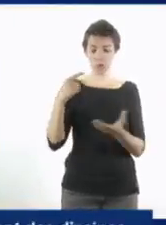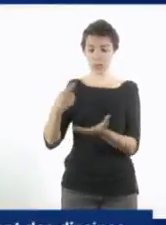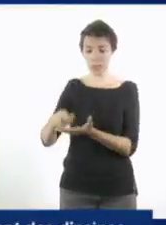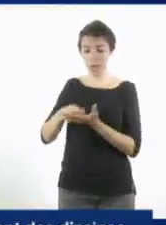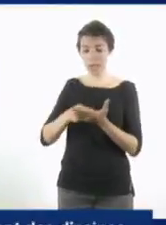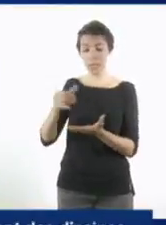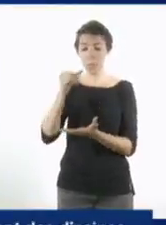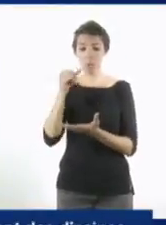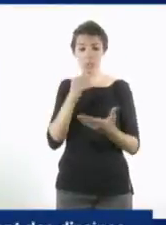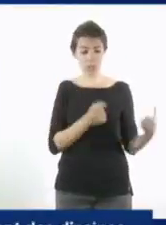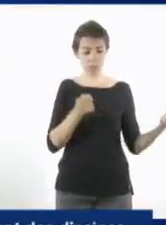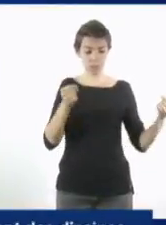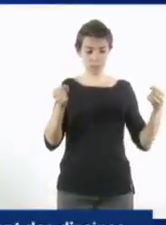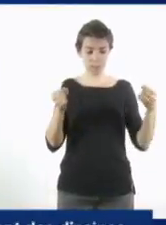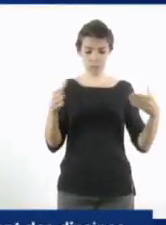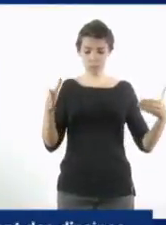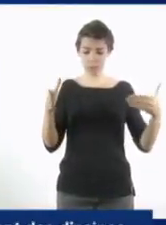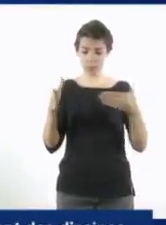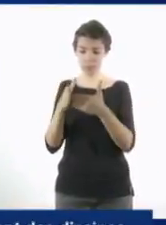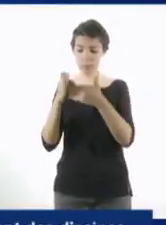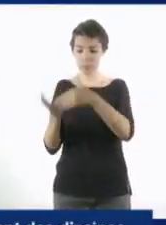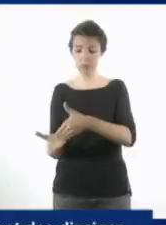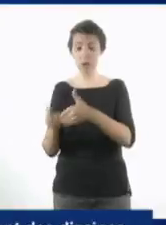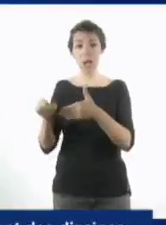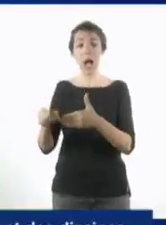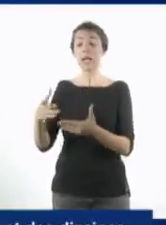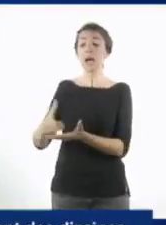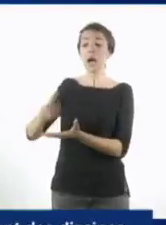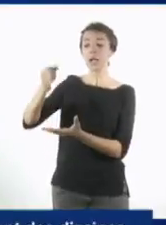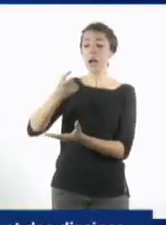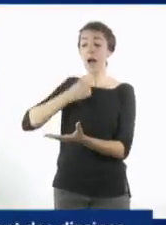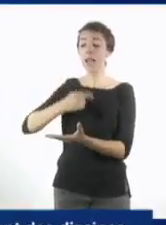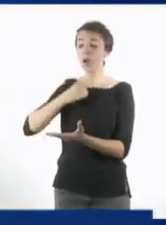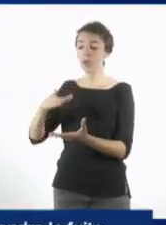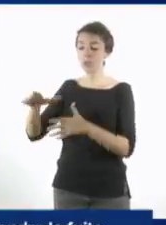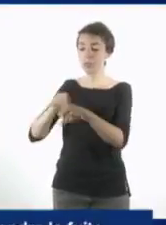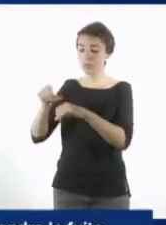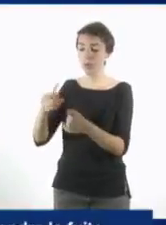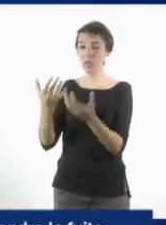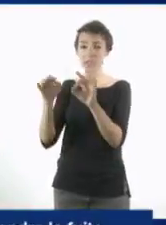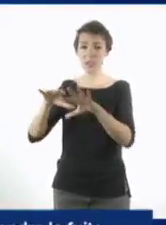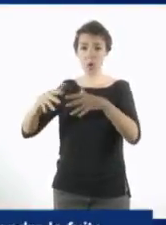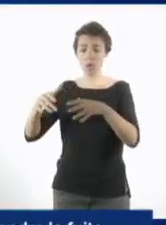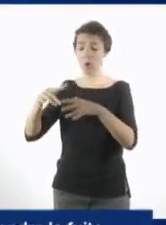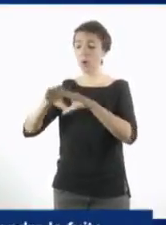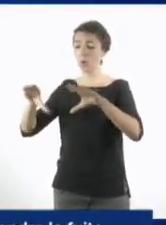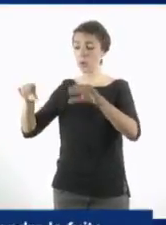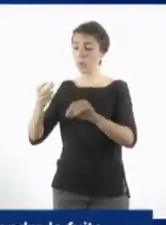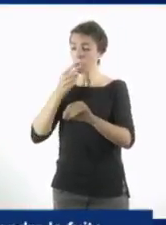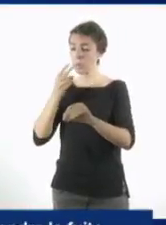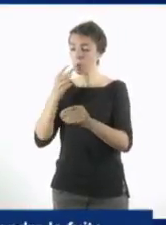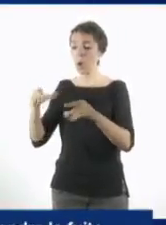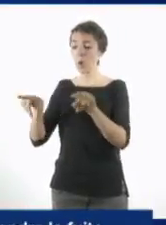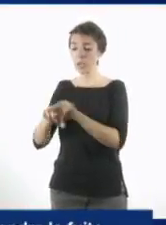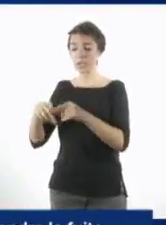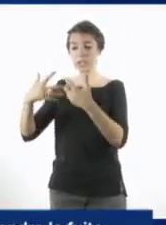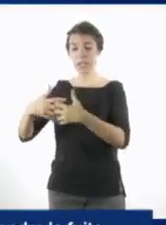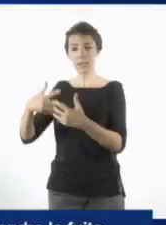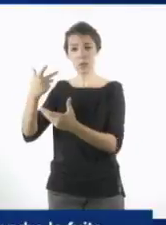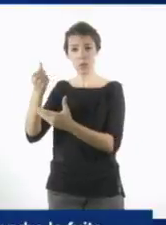supérette à Magenta. Ils prennent des dizaines de bouteilles d'alcool, des cartouches de cigarettes et la caisse enregistreuse. Avant de prendre la